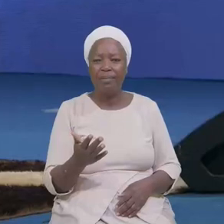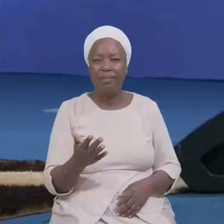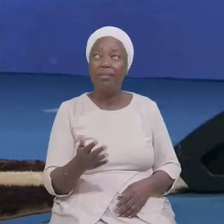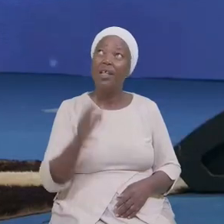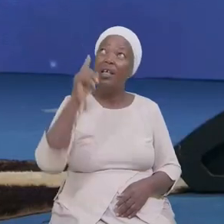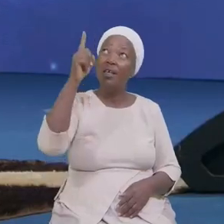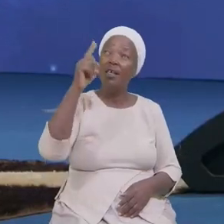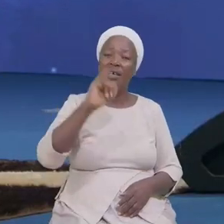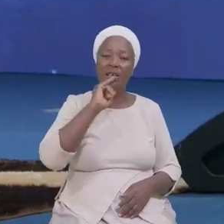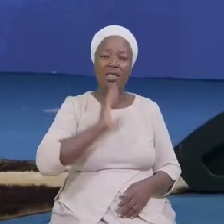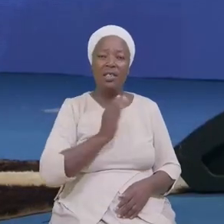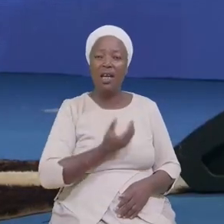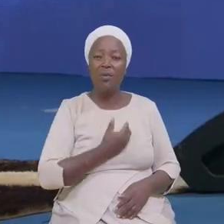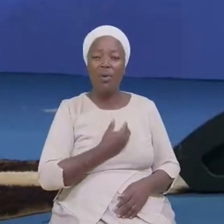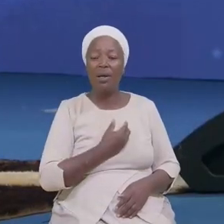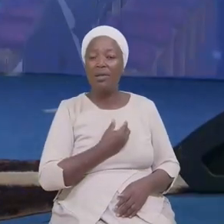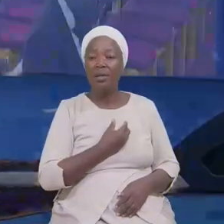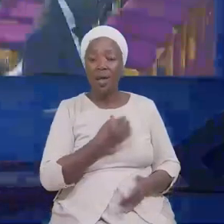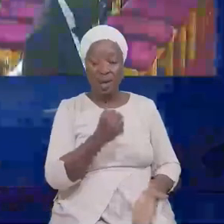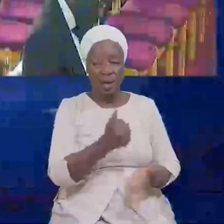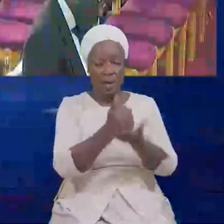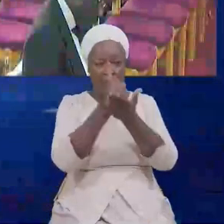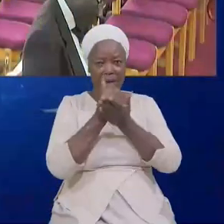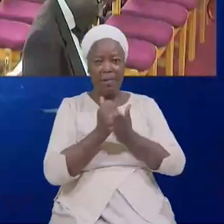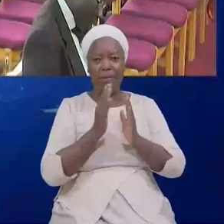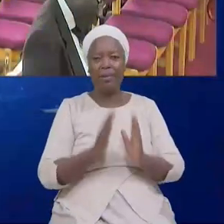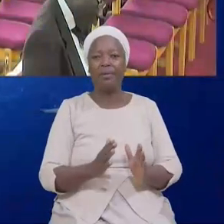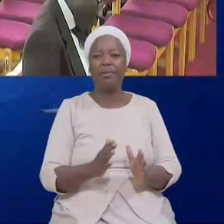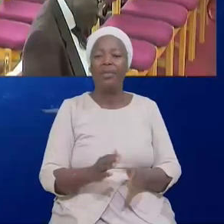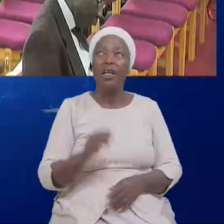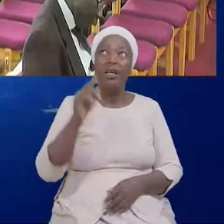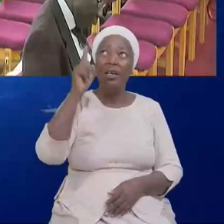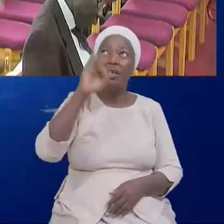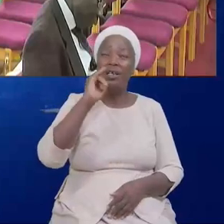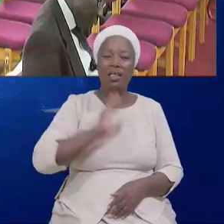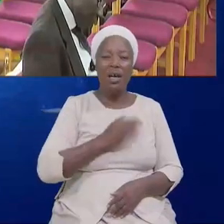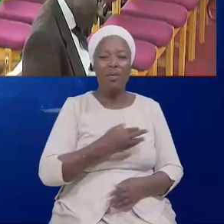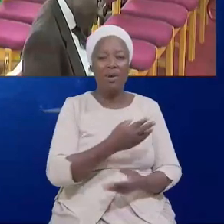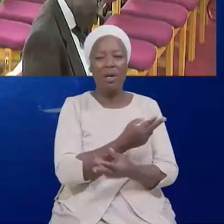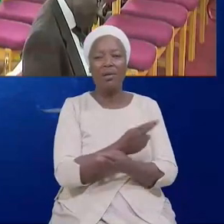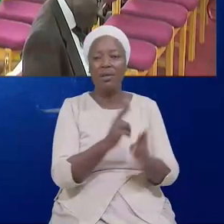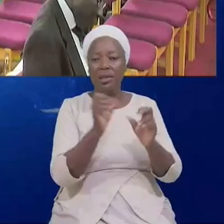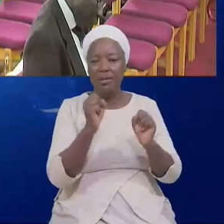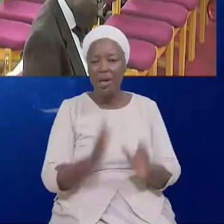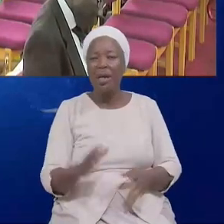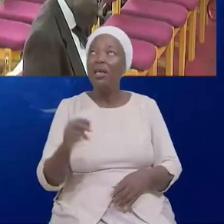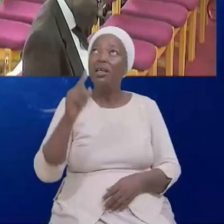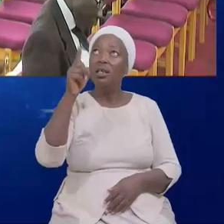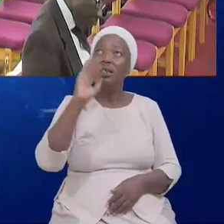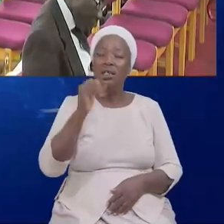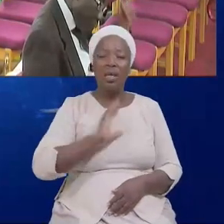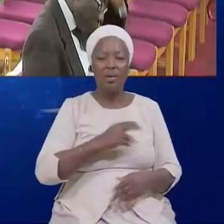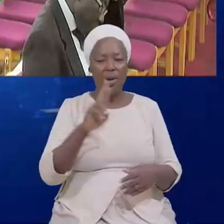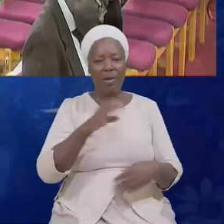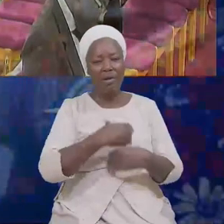Il est notre bienfaiteur. Il est notre rédempteur. Il est notre recréateur.